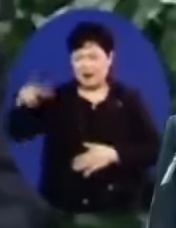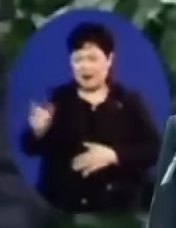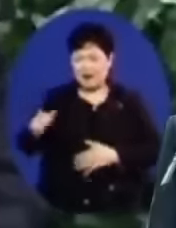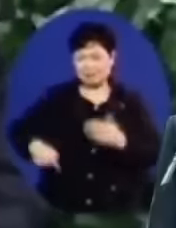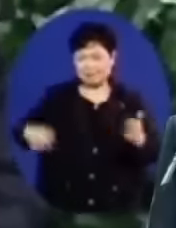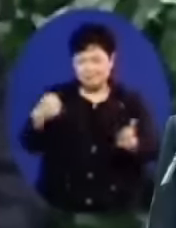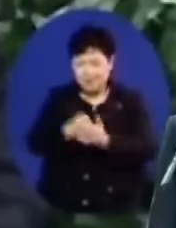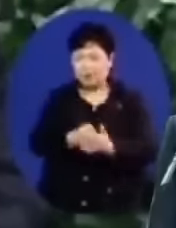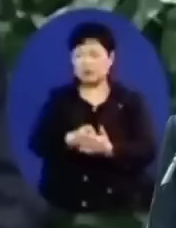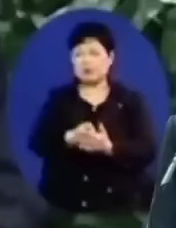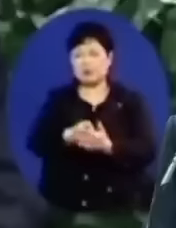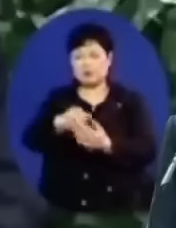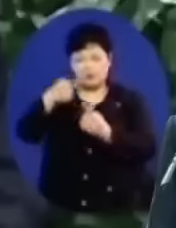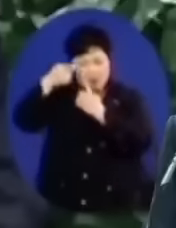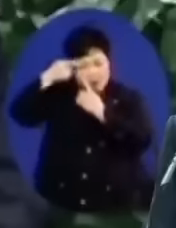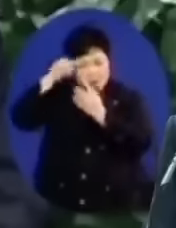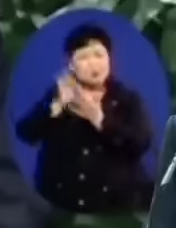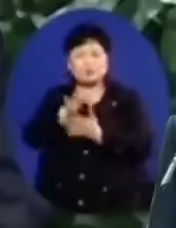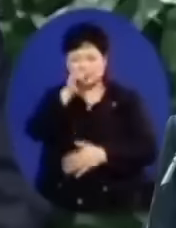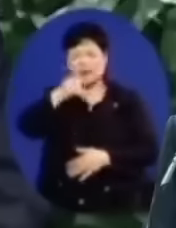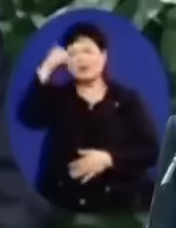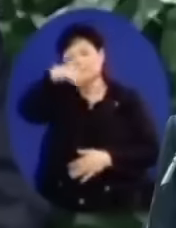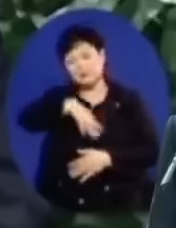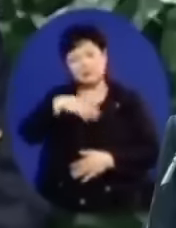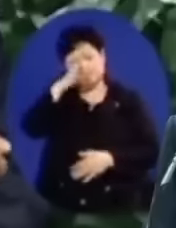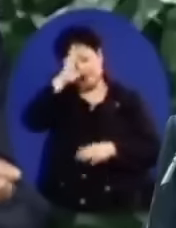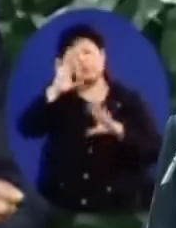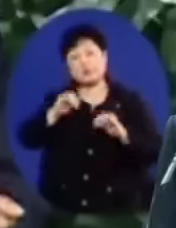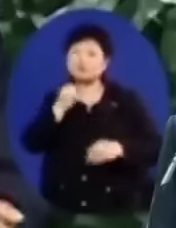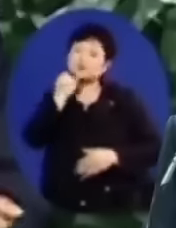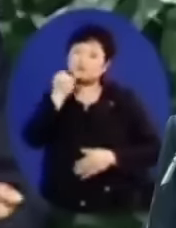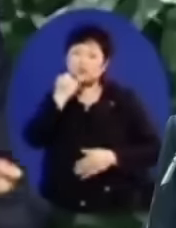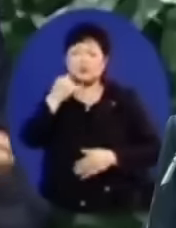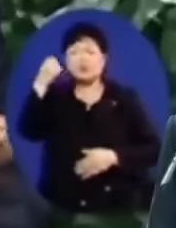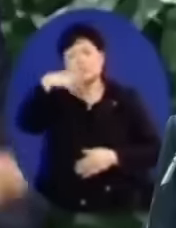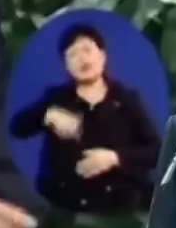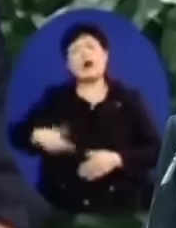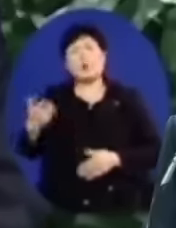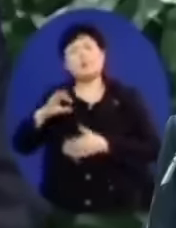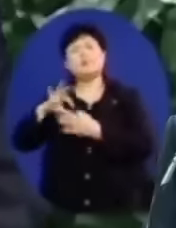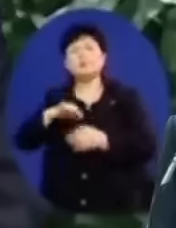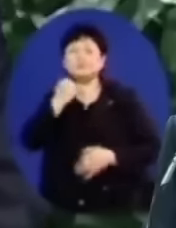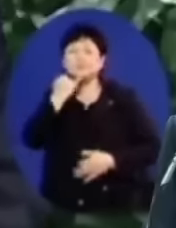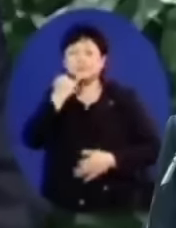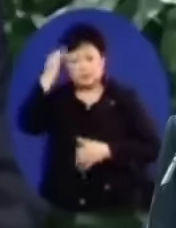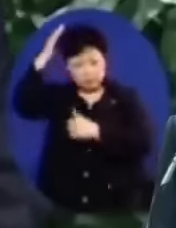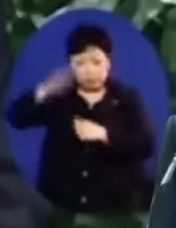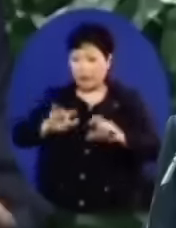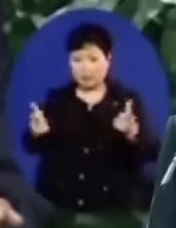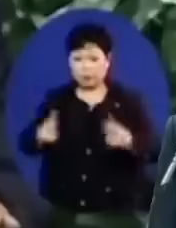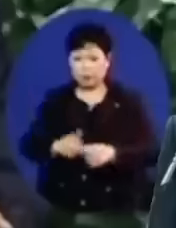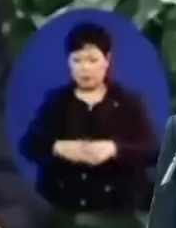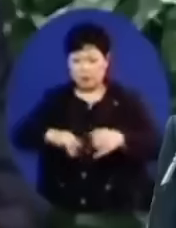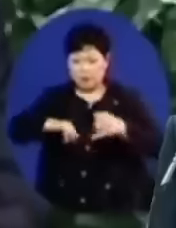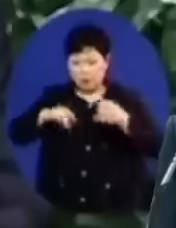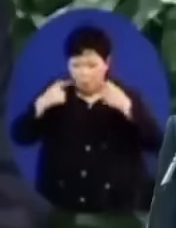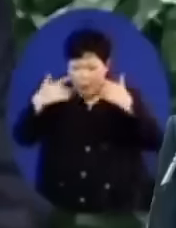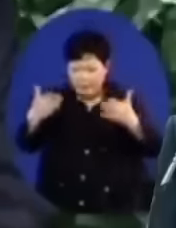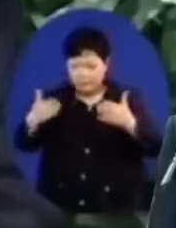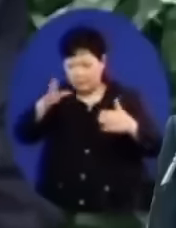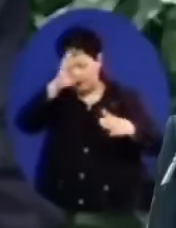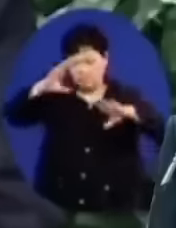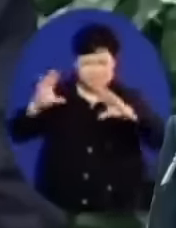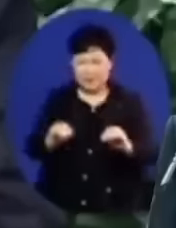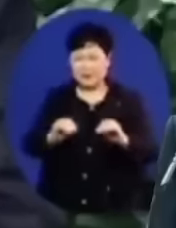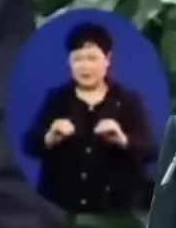가지고 있습니다. 그냥 나아도 좋고 안 나아도 좋다고 와서 기도받는 게 아니라 꼭 낫습니다.